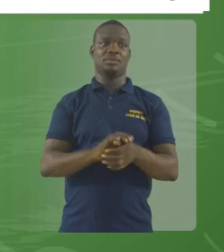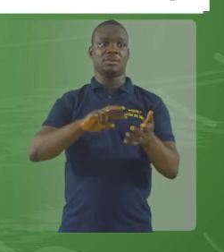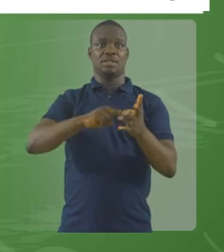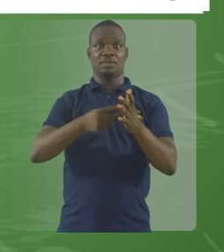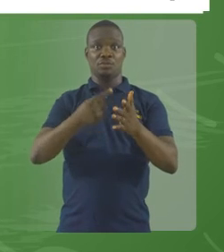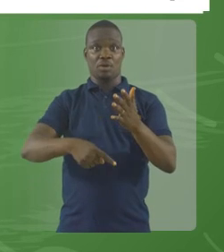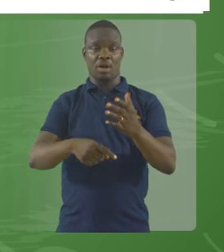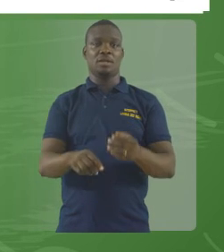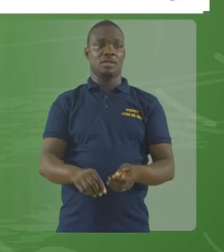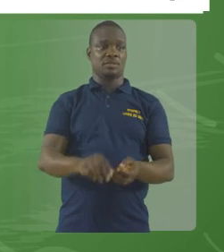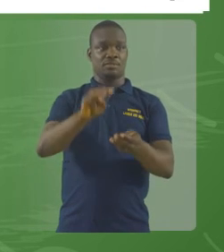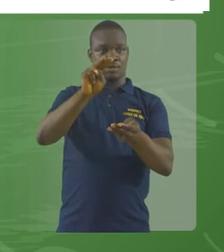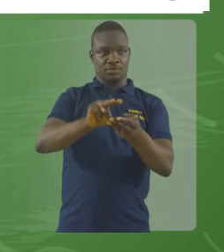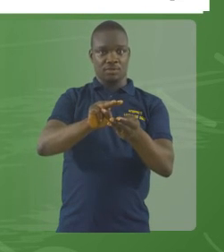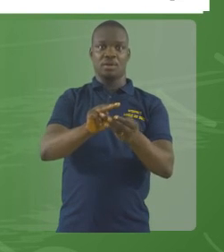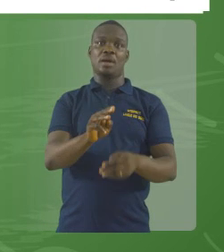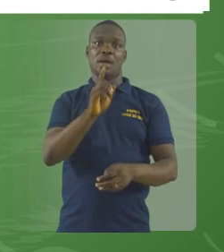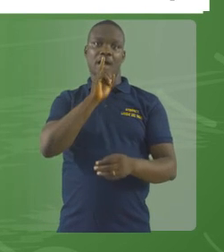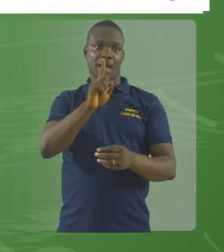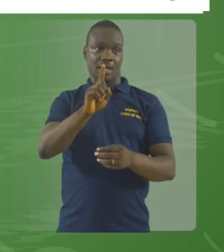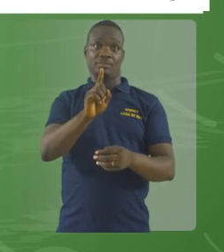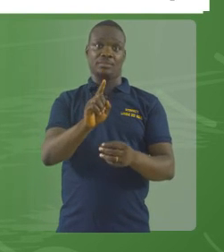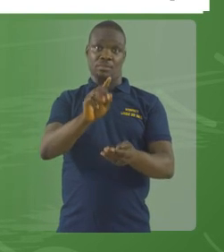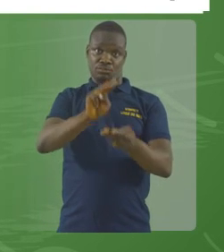alors F est une rotation dans ce cas.